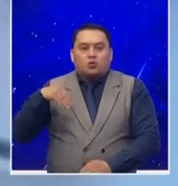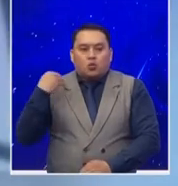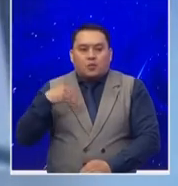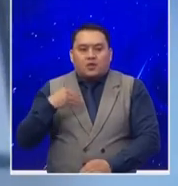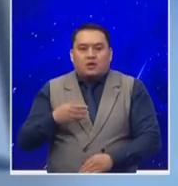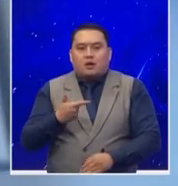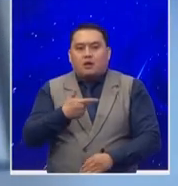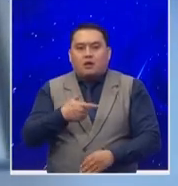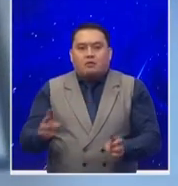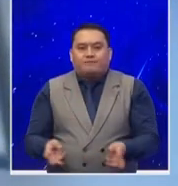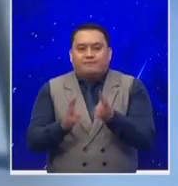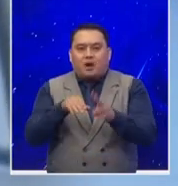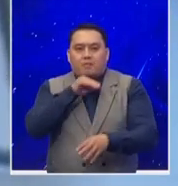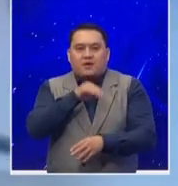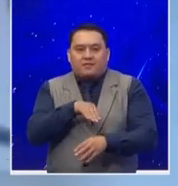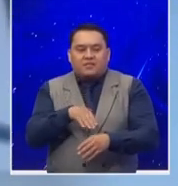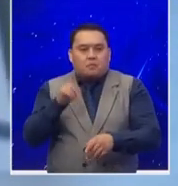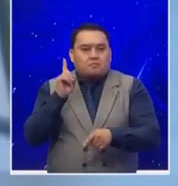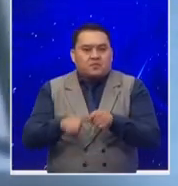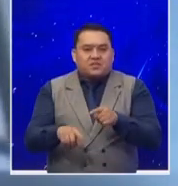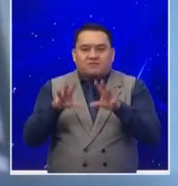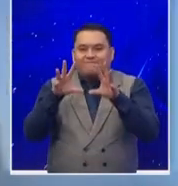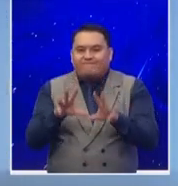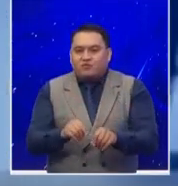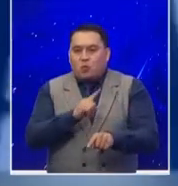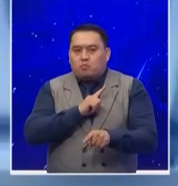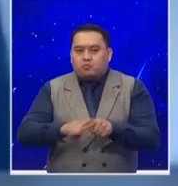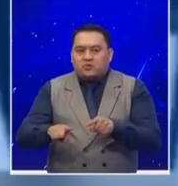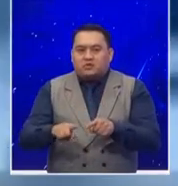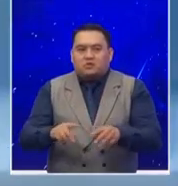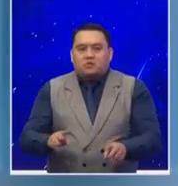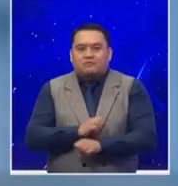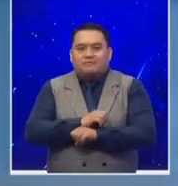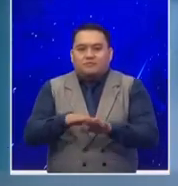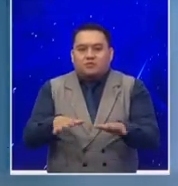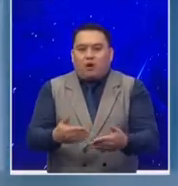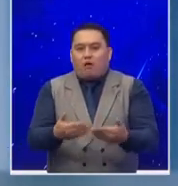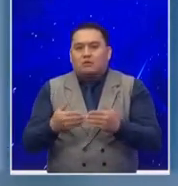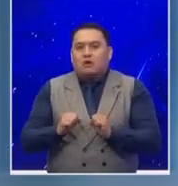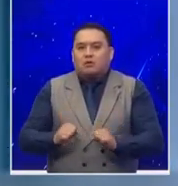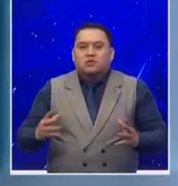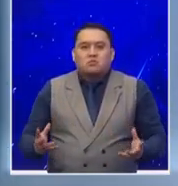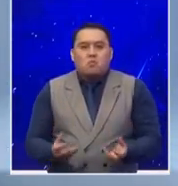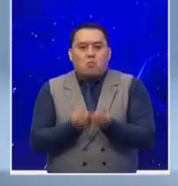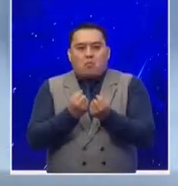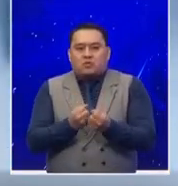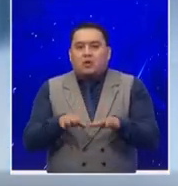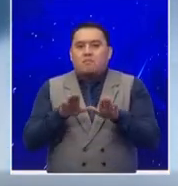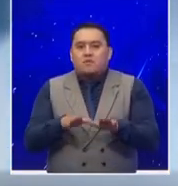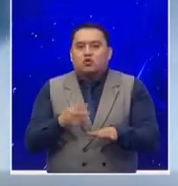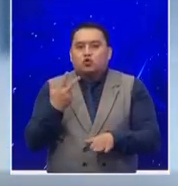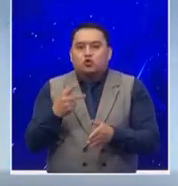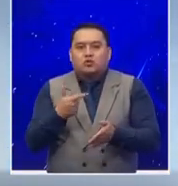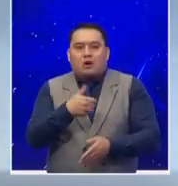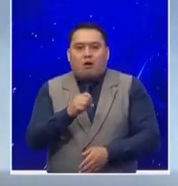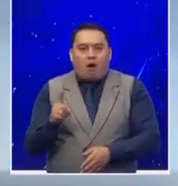Өрт сөндірушілердің кәсіби біліктілігінің арқасында ғана бұл өрт алапат жалынға ұласқан жоқ, дейді куәгерлер. Өйткені құтқарушылар өрт шыққан жерден 3-1